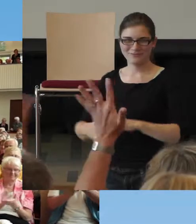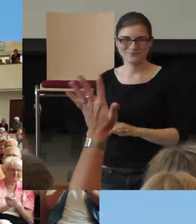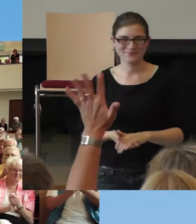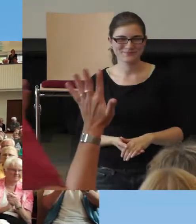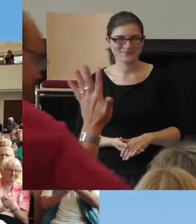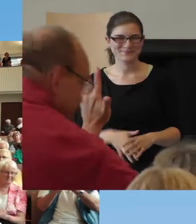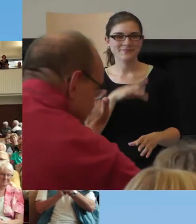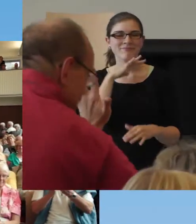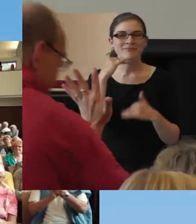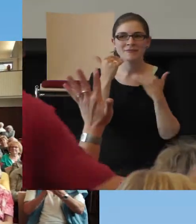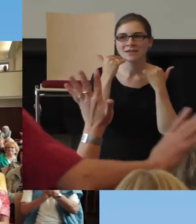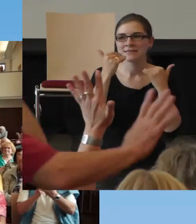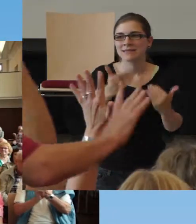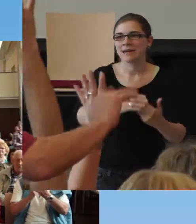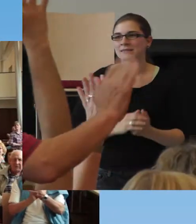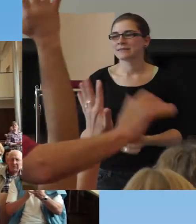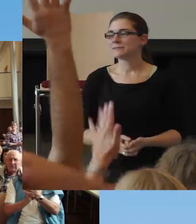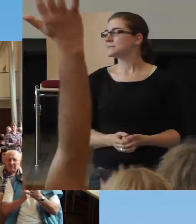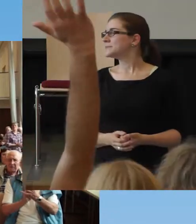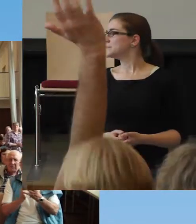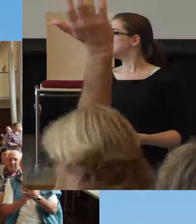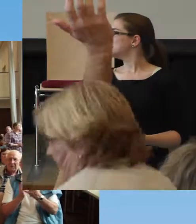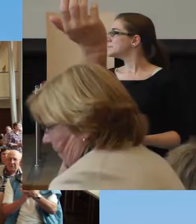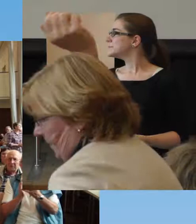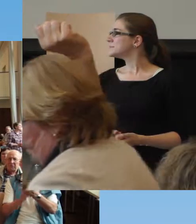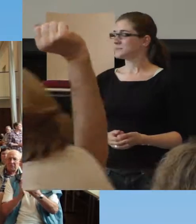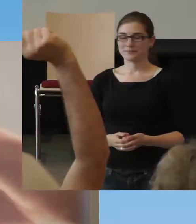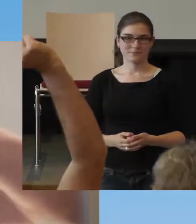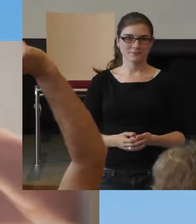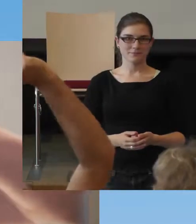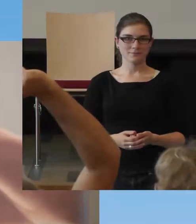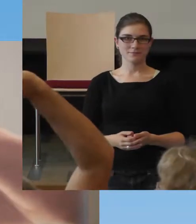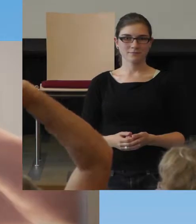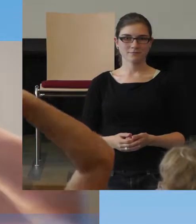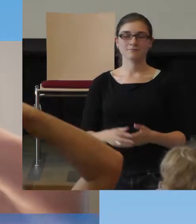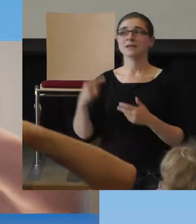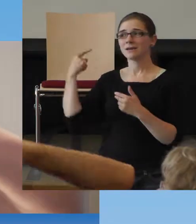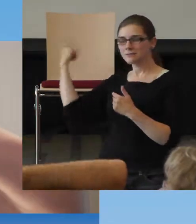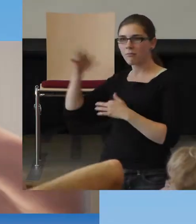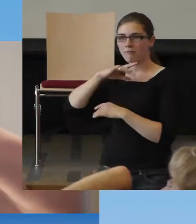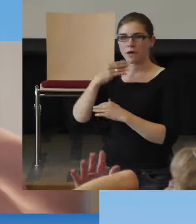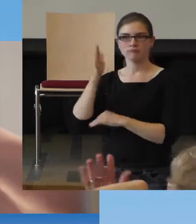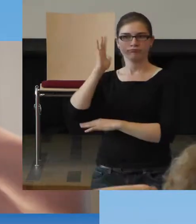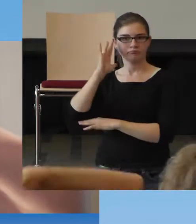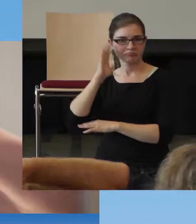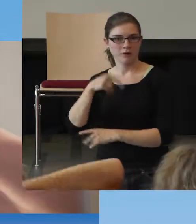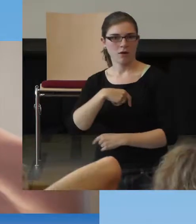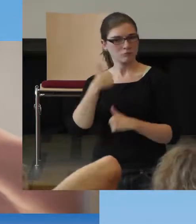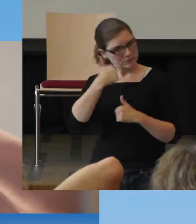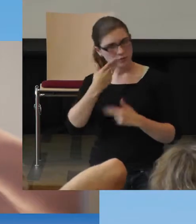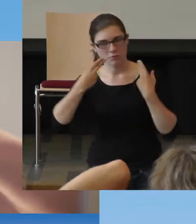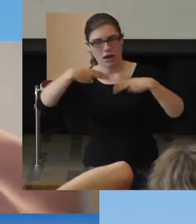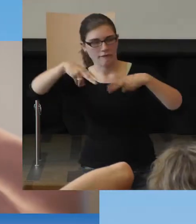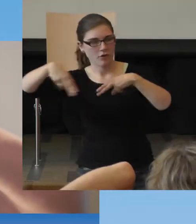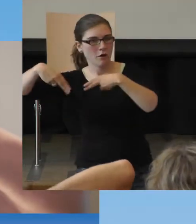Vielen vielen Dank Sie haben so schön referiert aber auch wunderbare Antworten gegeben